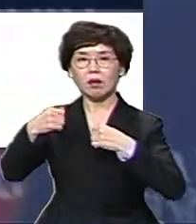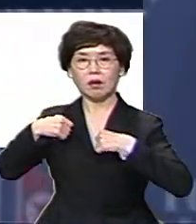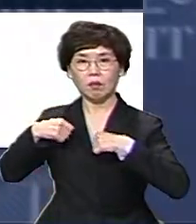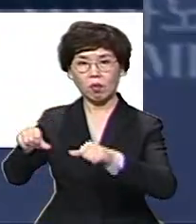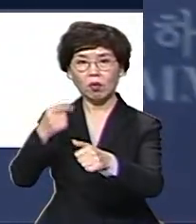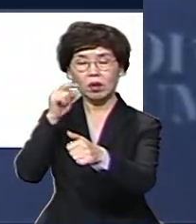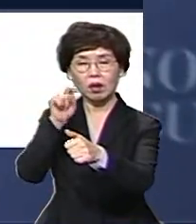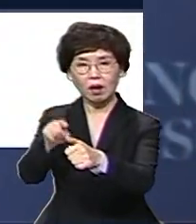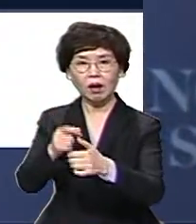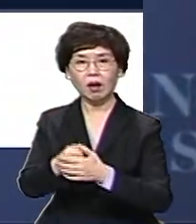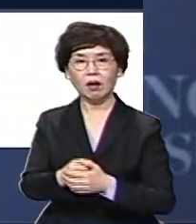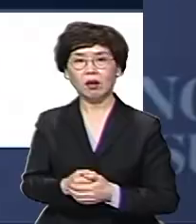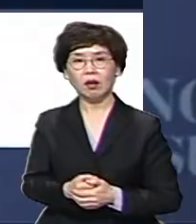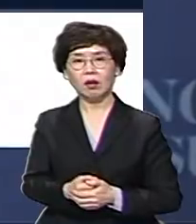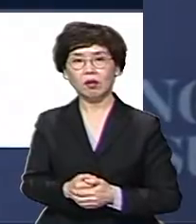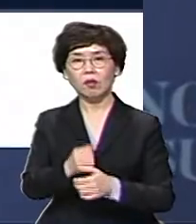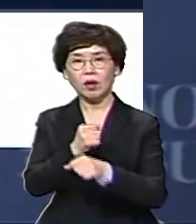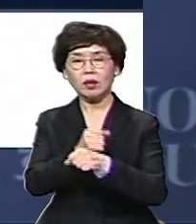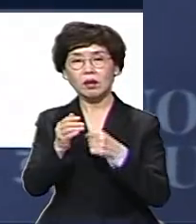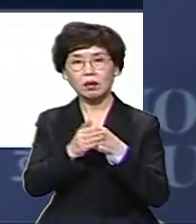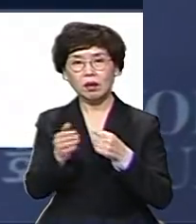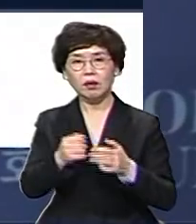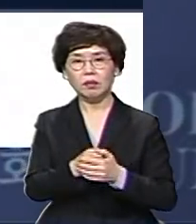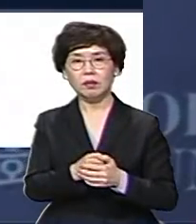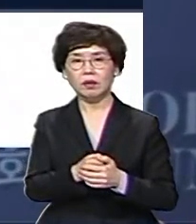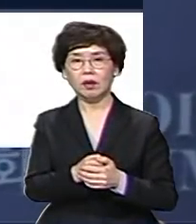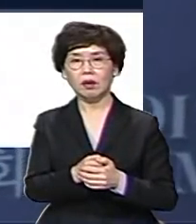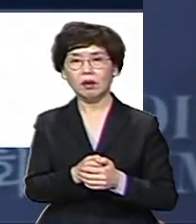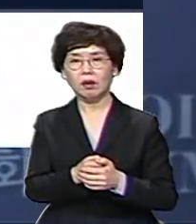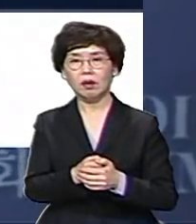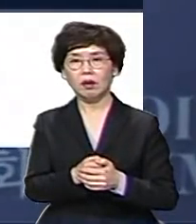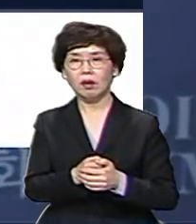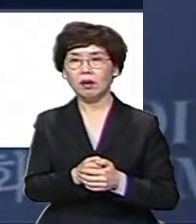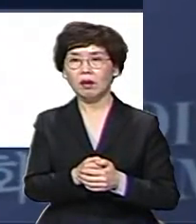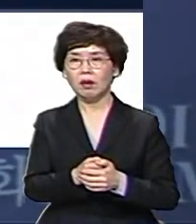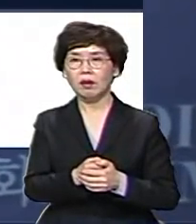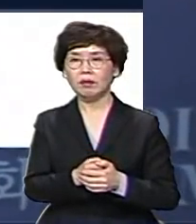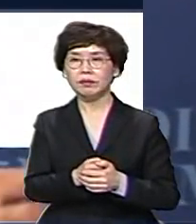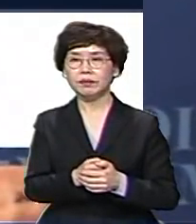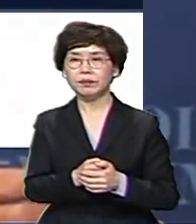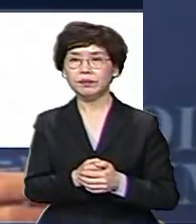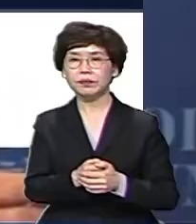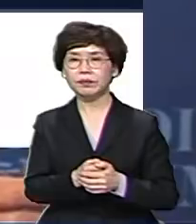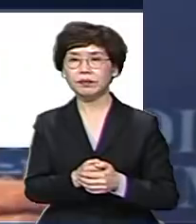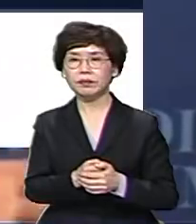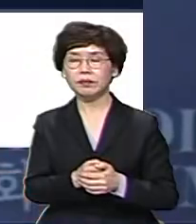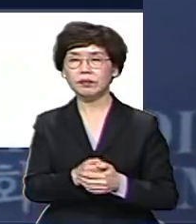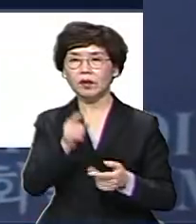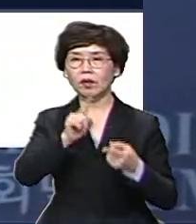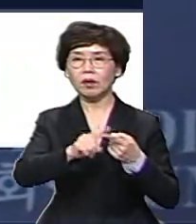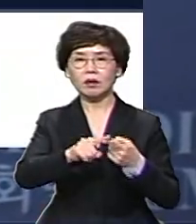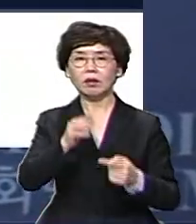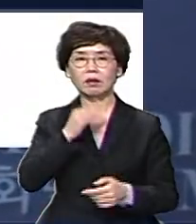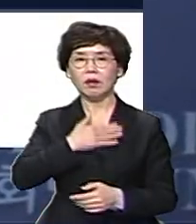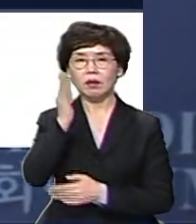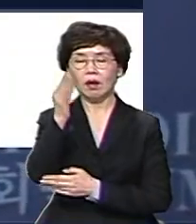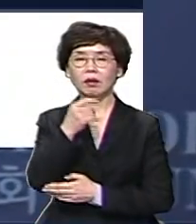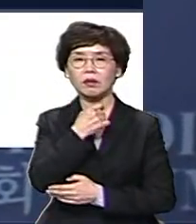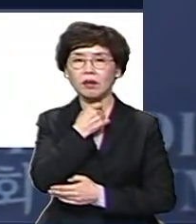포기하려고 했던 것이 무엇인가요? 제재 대신에. 예를 들어서 북한에게 모든 것을 다 포기하라고 완전하게